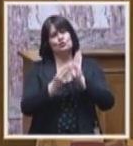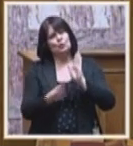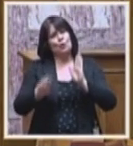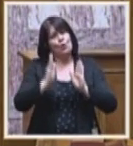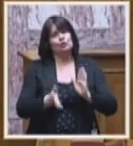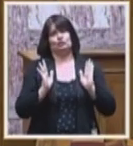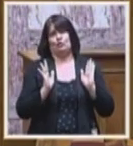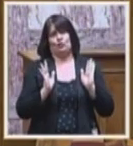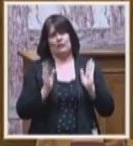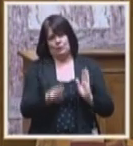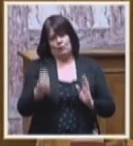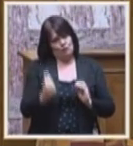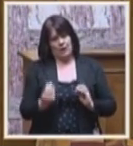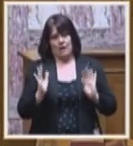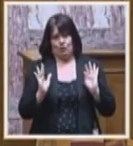υπάρχει αυτή η δυνατότητα.